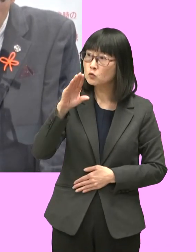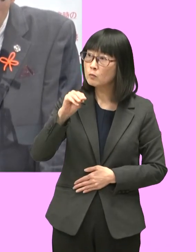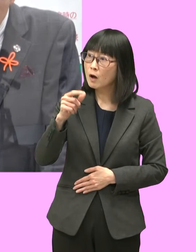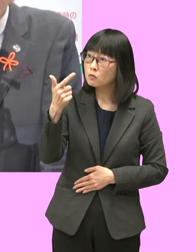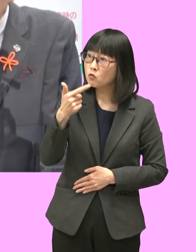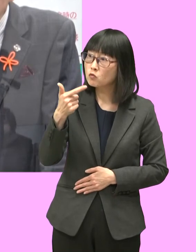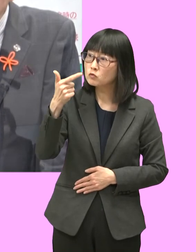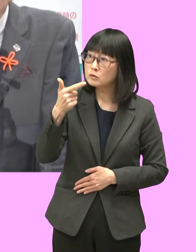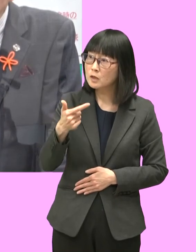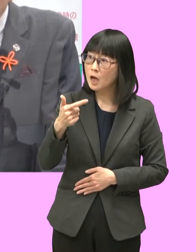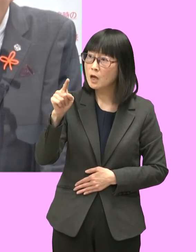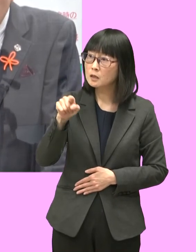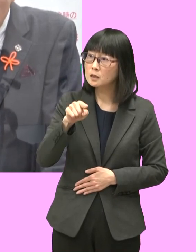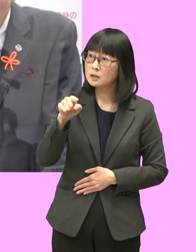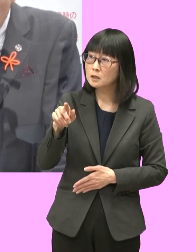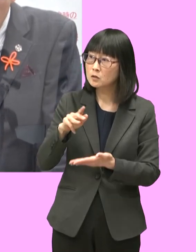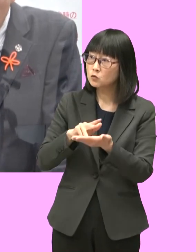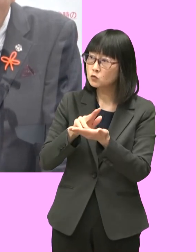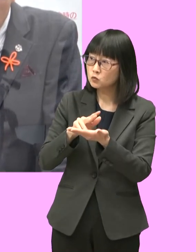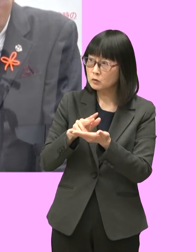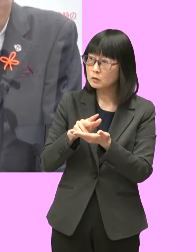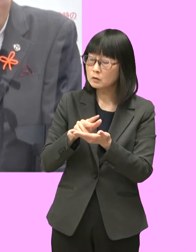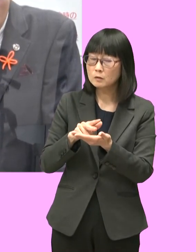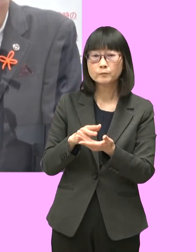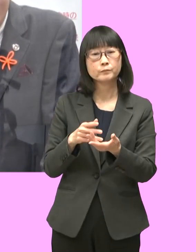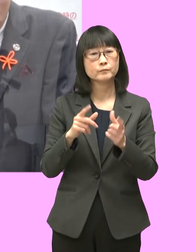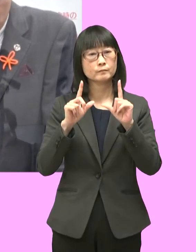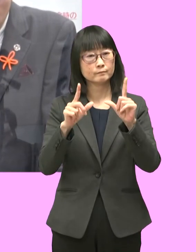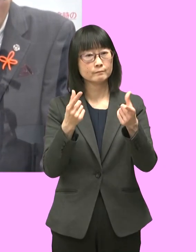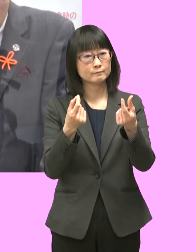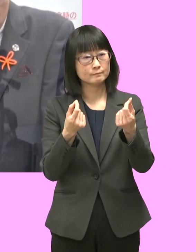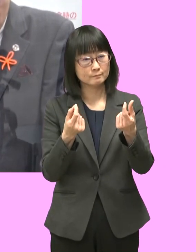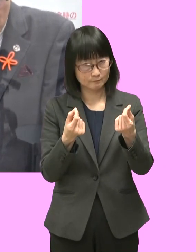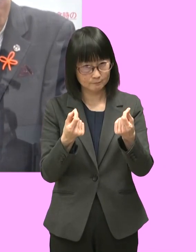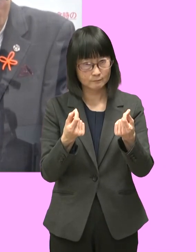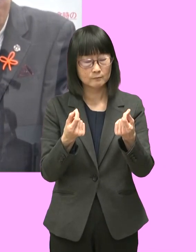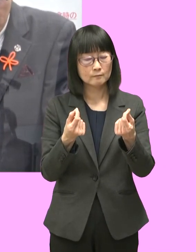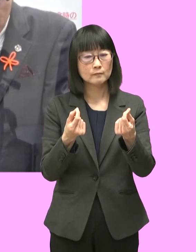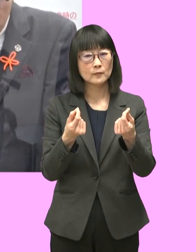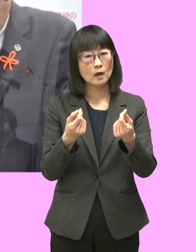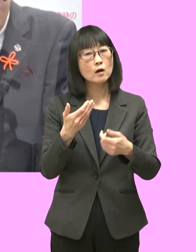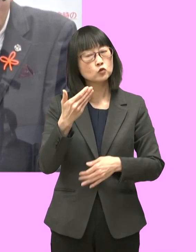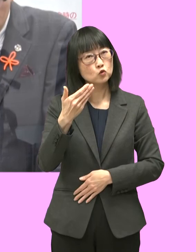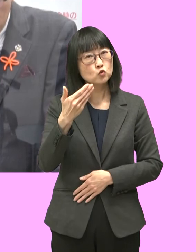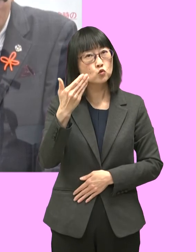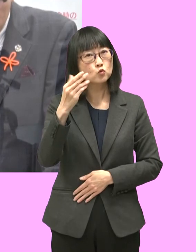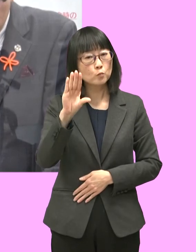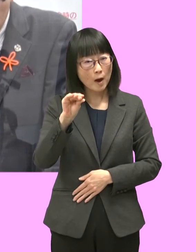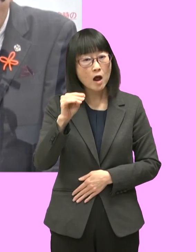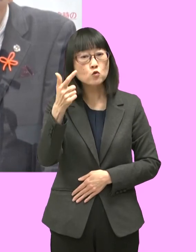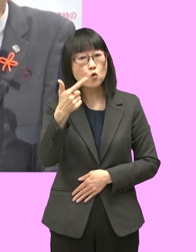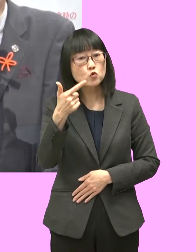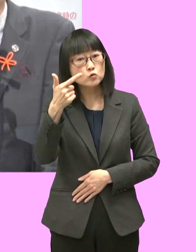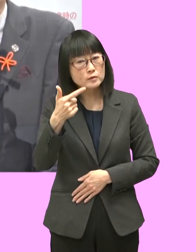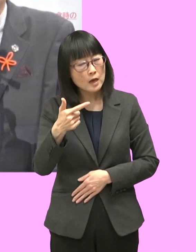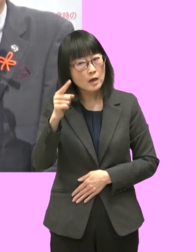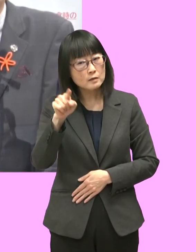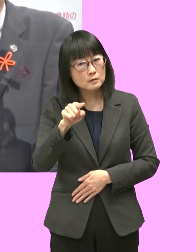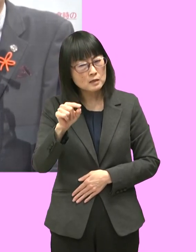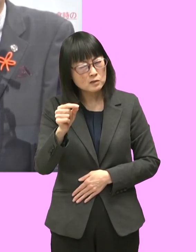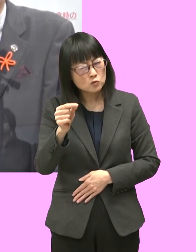9万6千人分のワクチン、 全体で9万6千人ちょっと分が今3月末までの分